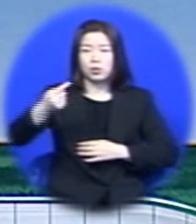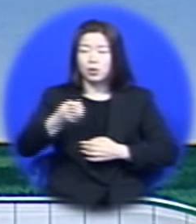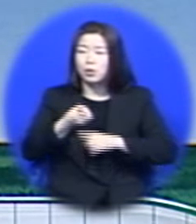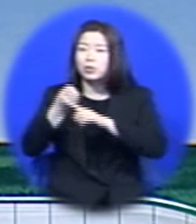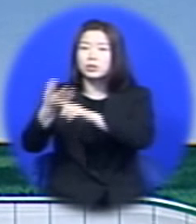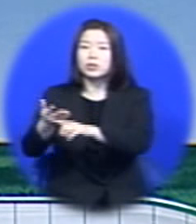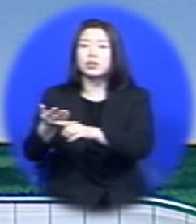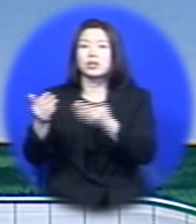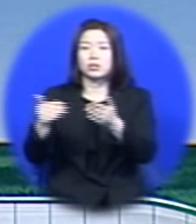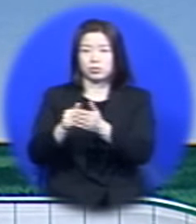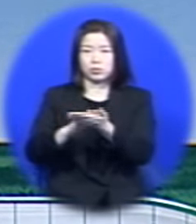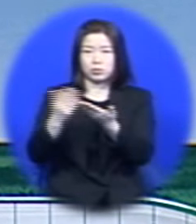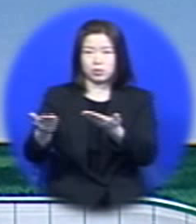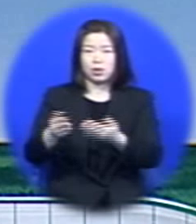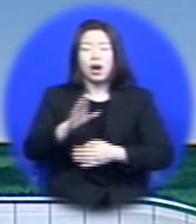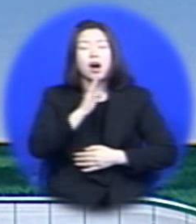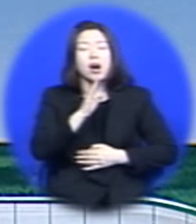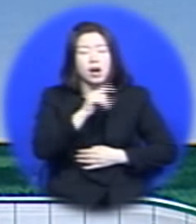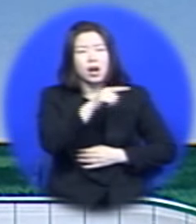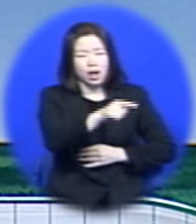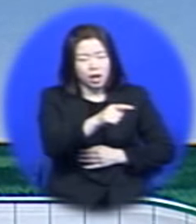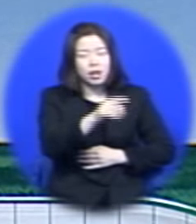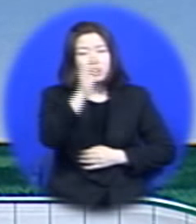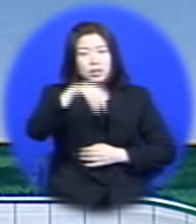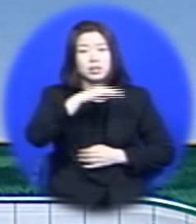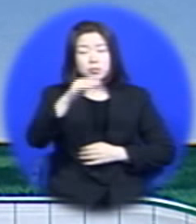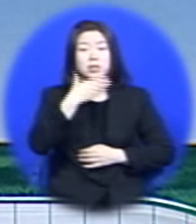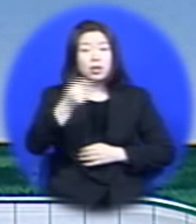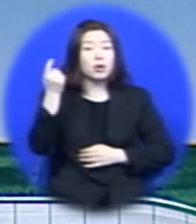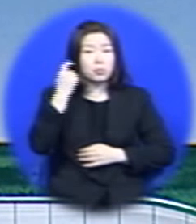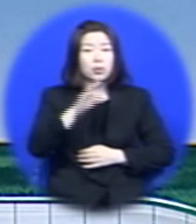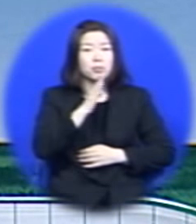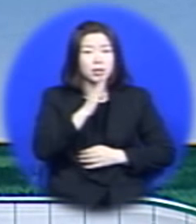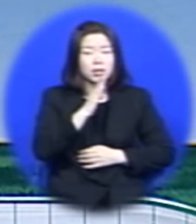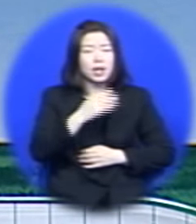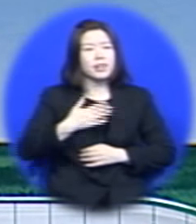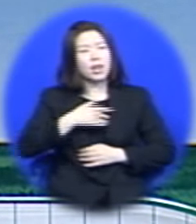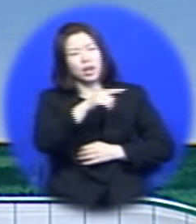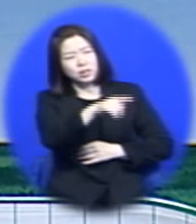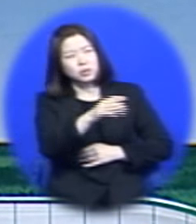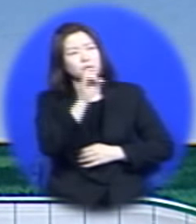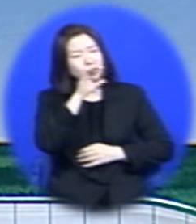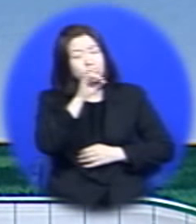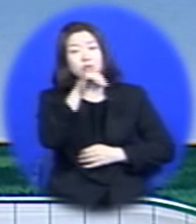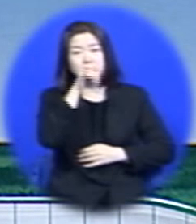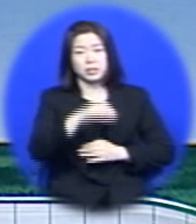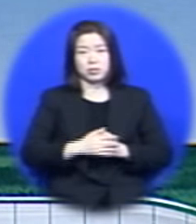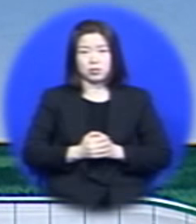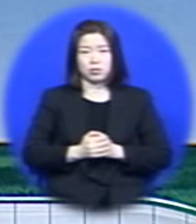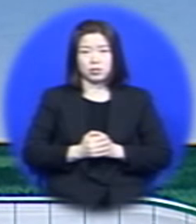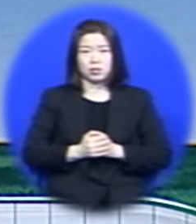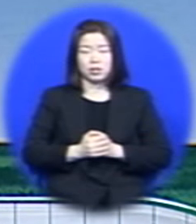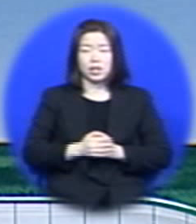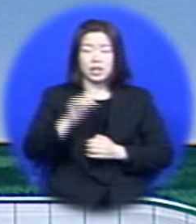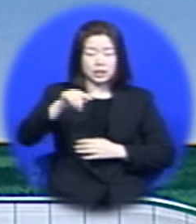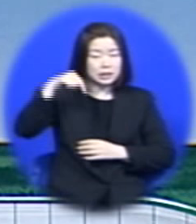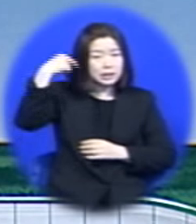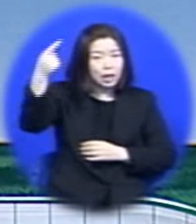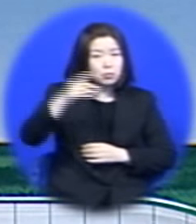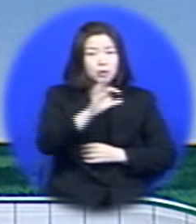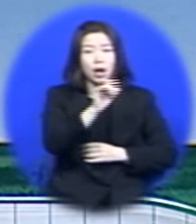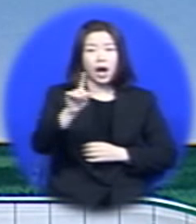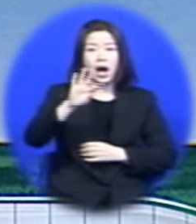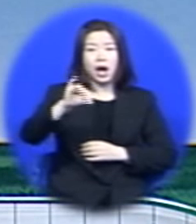듣고 그렇군요. 그게 십자가 복음이군요. 그렇지 않아도 내가 그런 게 궁금했었습니다. 그 다음부터